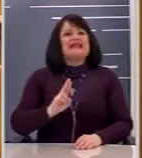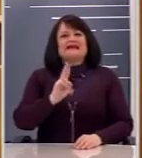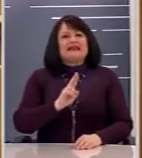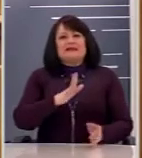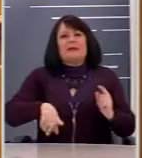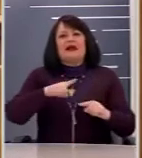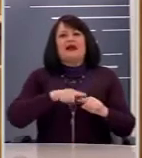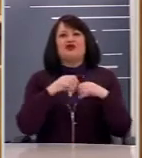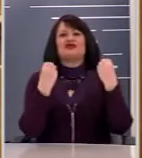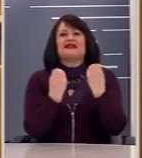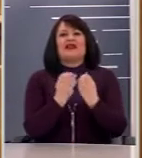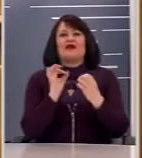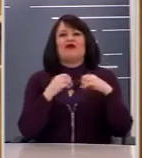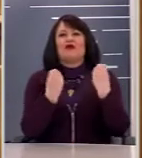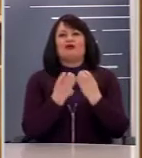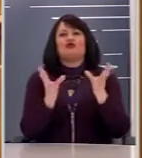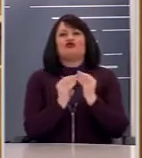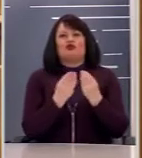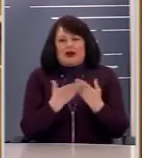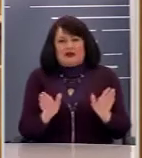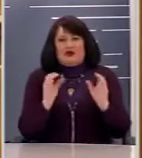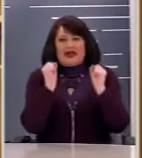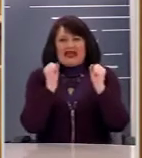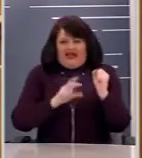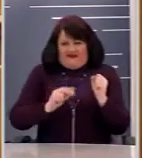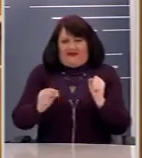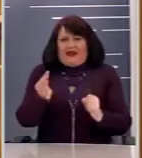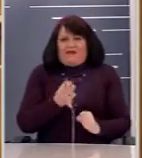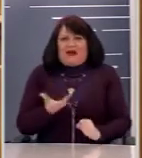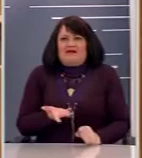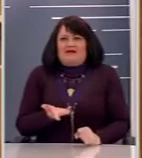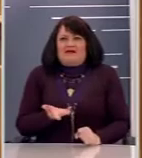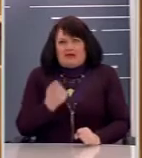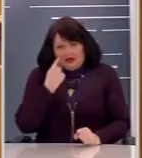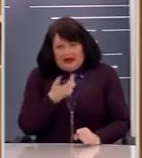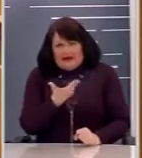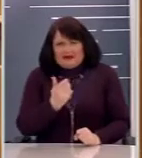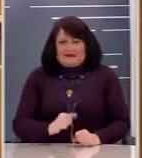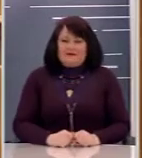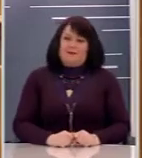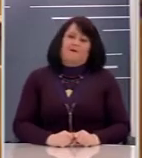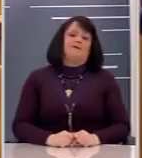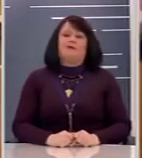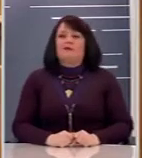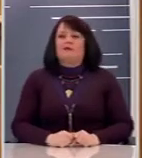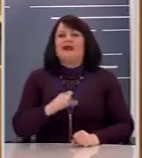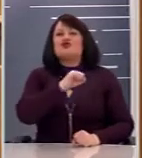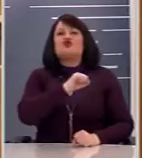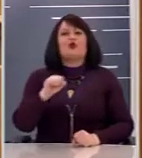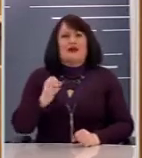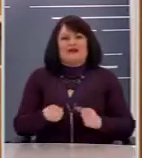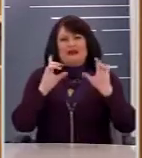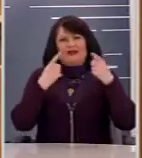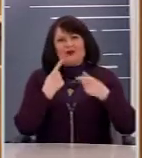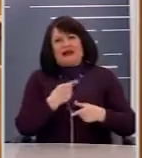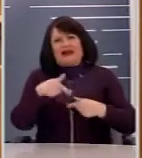συνέδριο Φόρουμ Δημόσιας Υγείας τι έλεγε, τα ίδια περίπου. Θα το δείτε. Και φτάνουμε στον κύριο Σουρώνα, δικό σας άνθρωπος, που